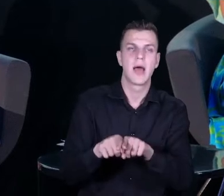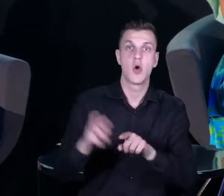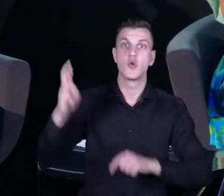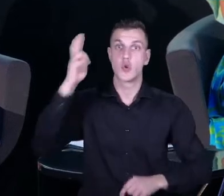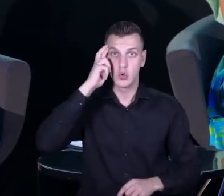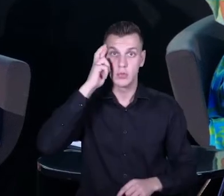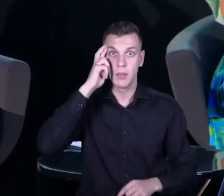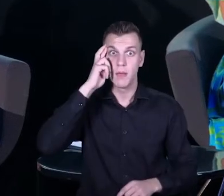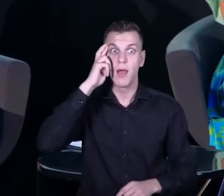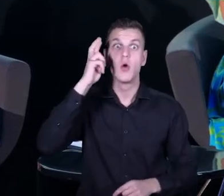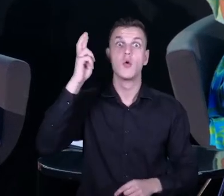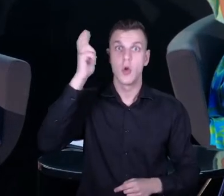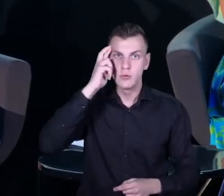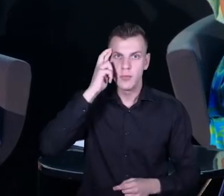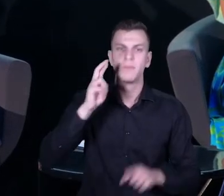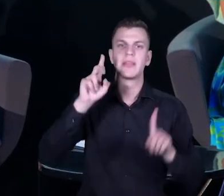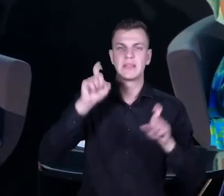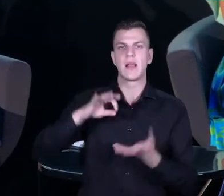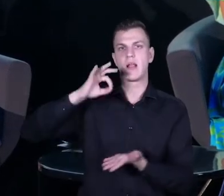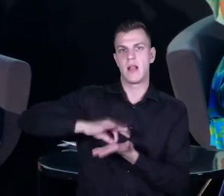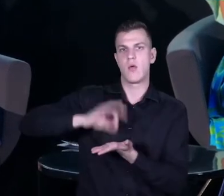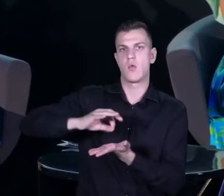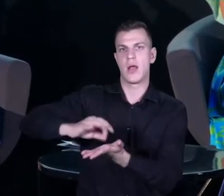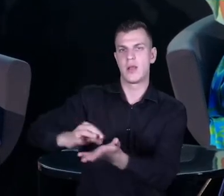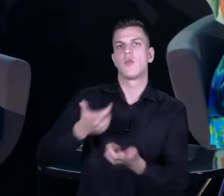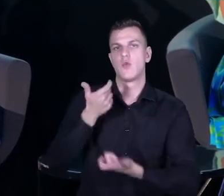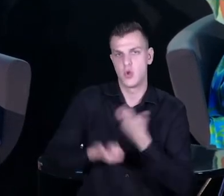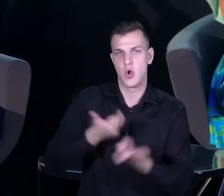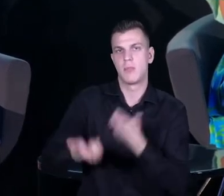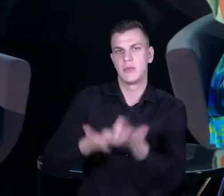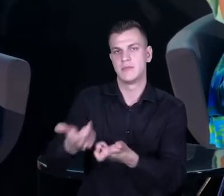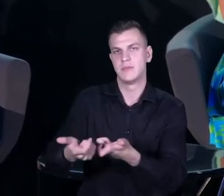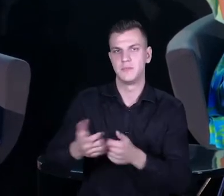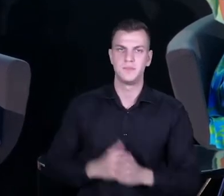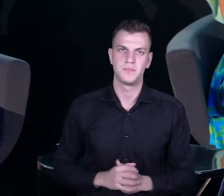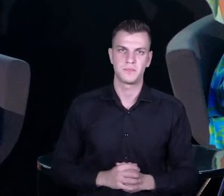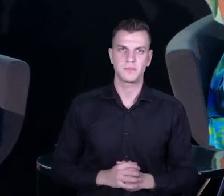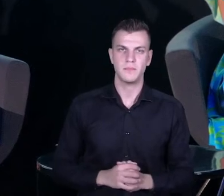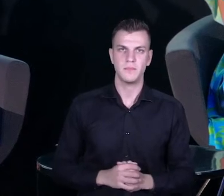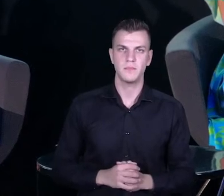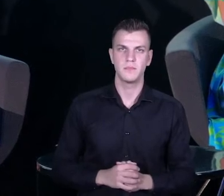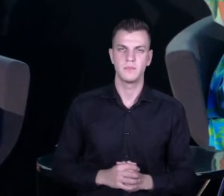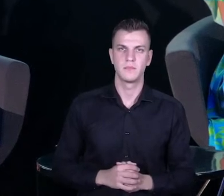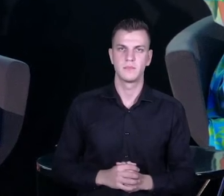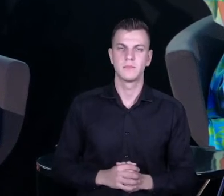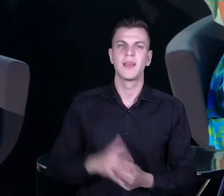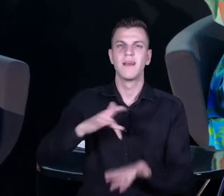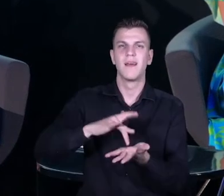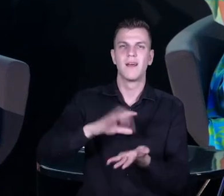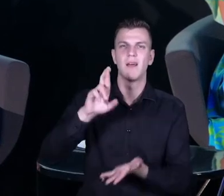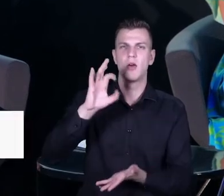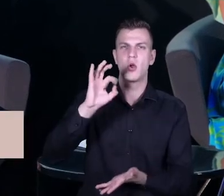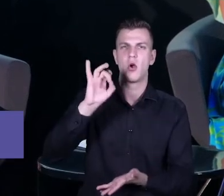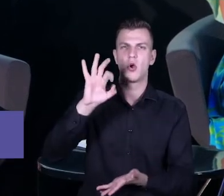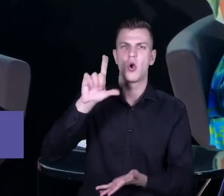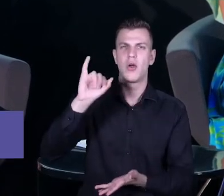będziemy systematycznie wdrażać je do naszej codziennej pracy. W szkole w Rogolinie odbywa się to